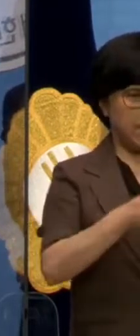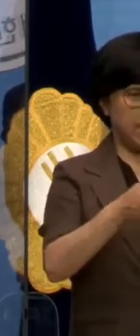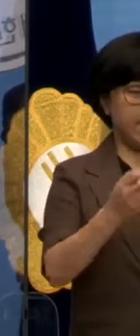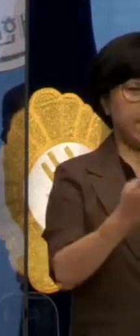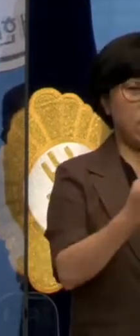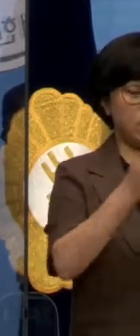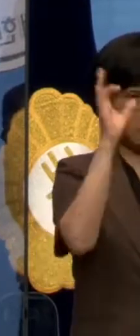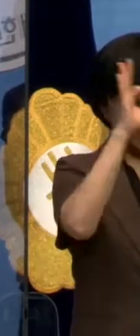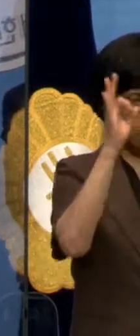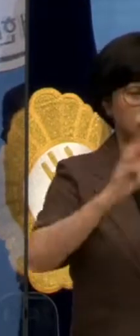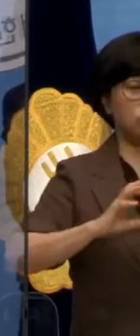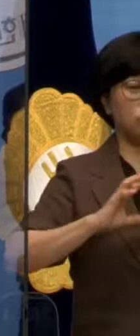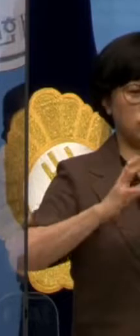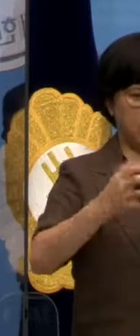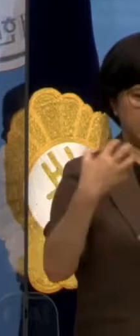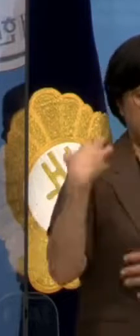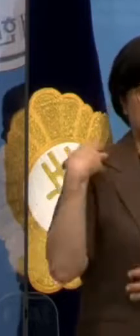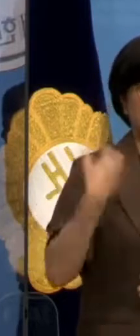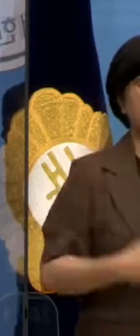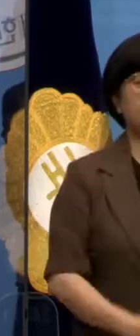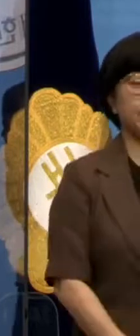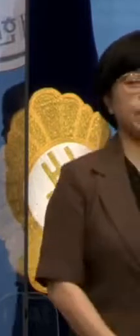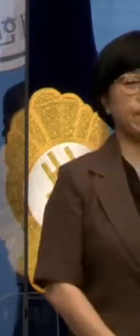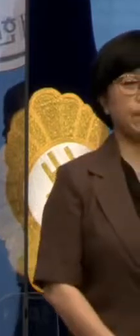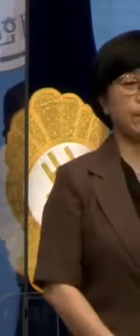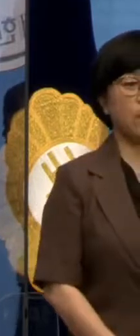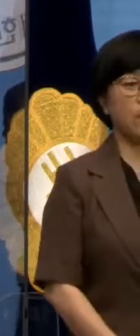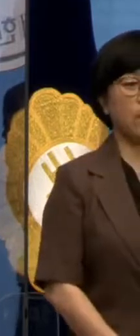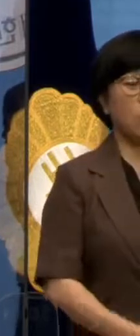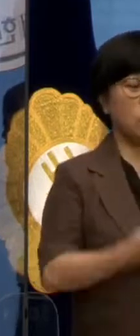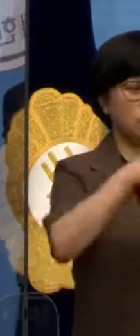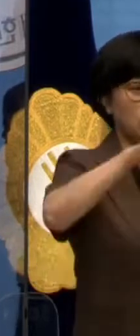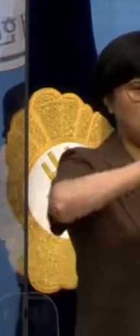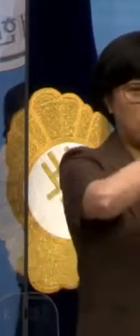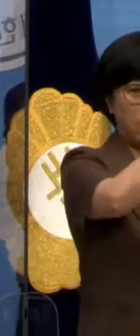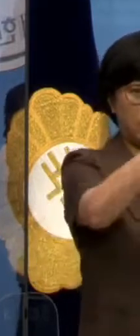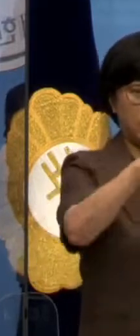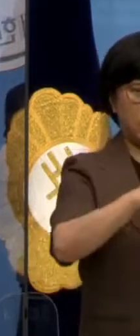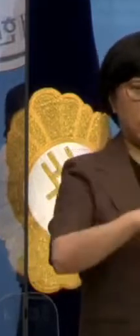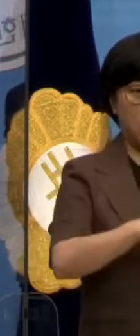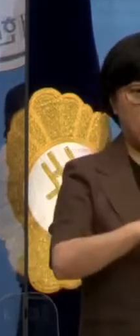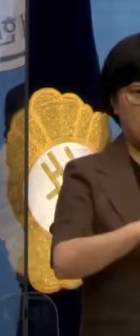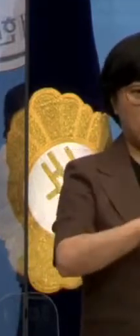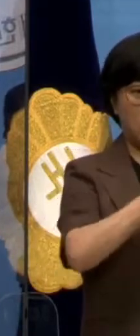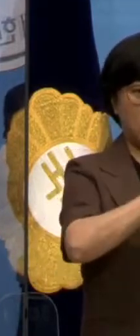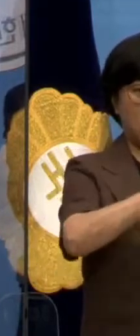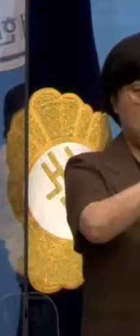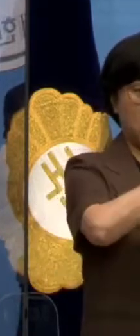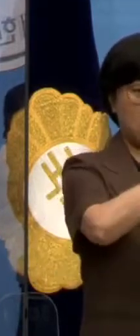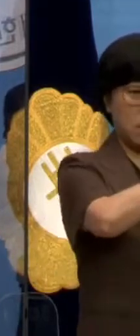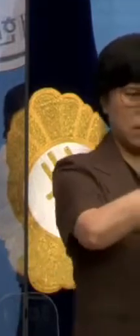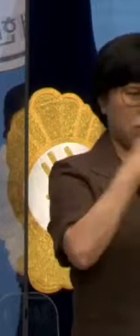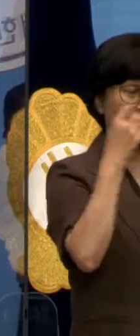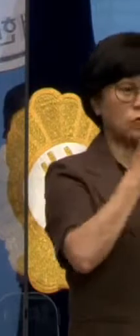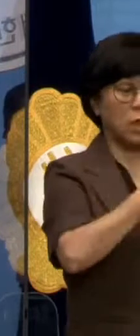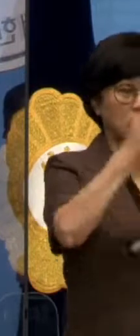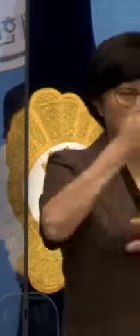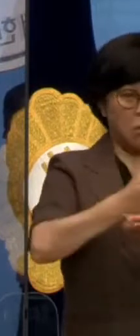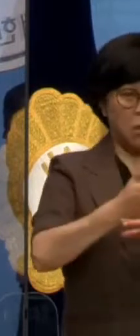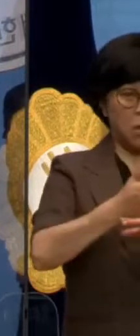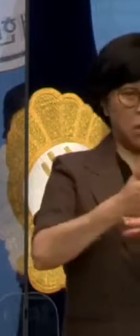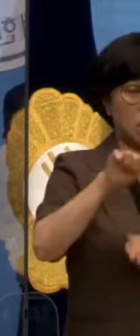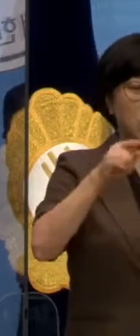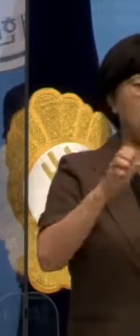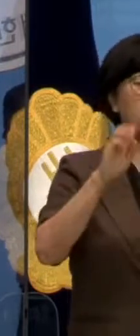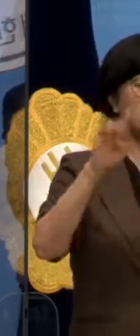것이 국가의 책무입니다. 수도권 7개 자치구의 의뢰로 연구한